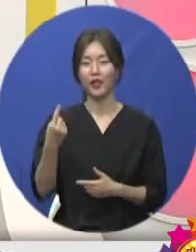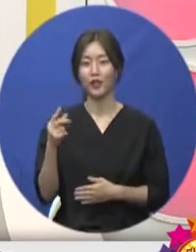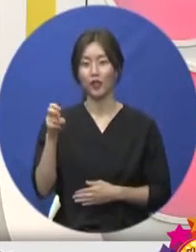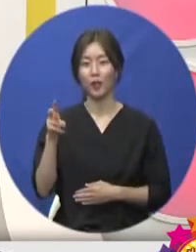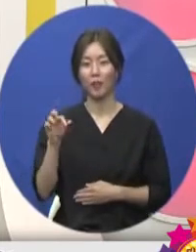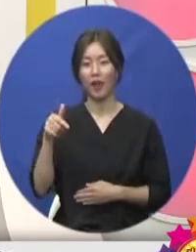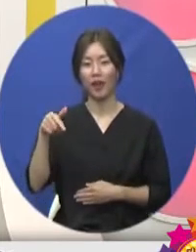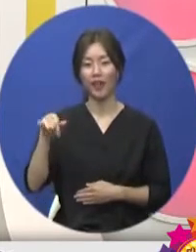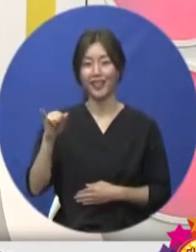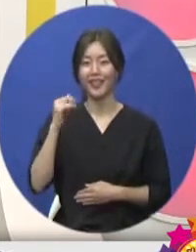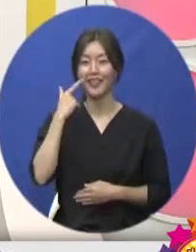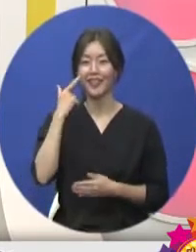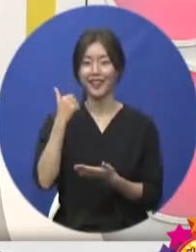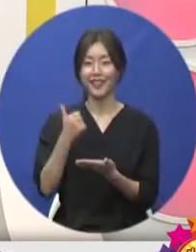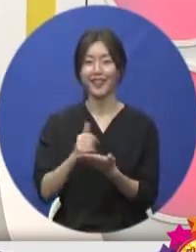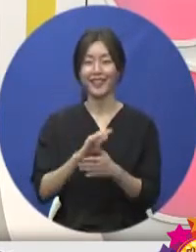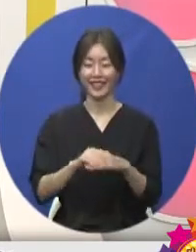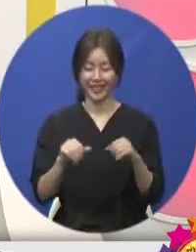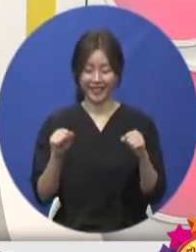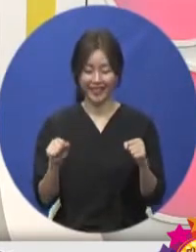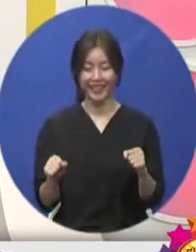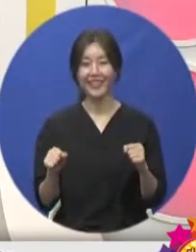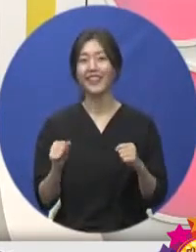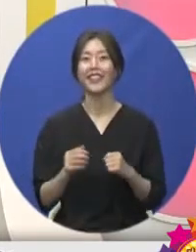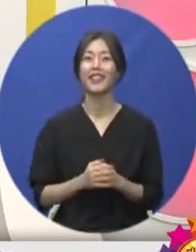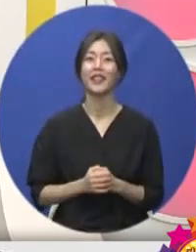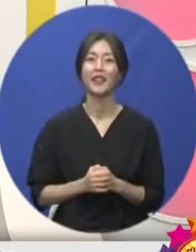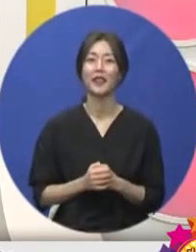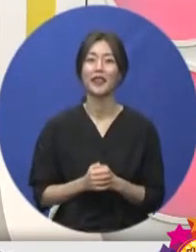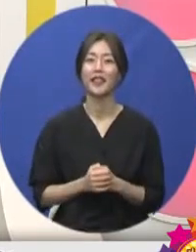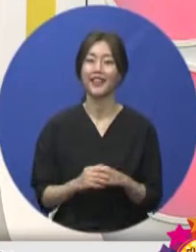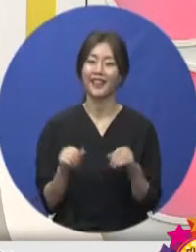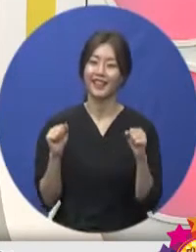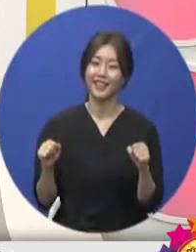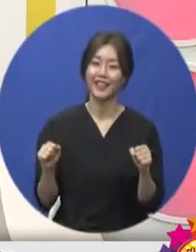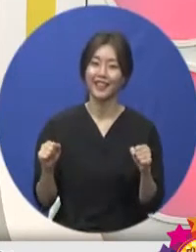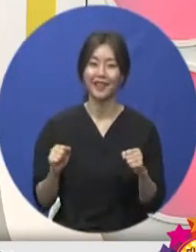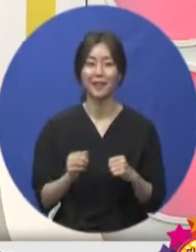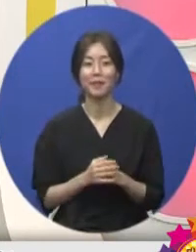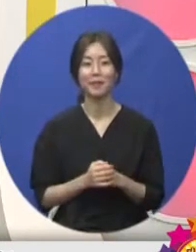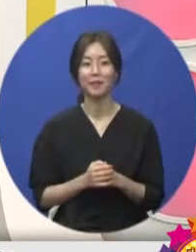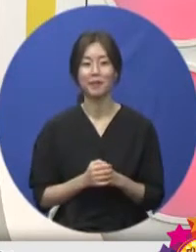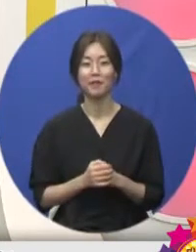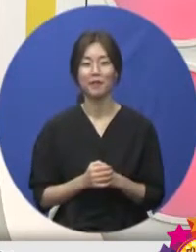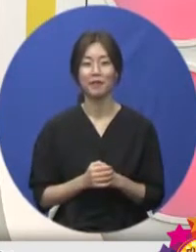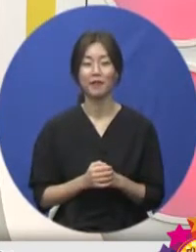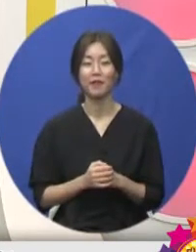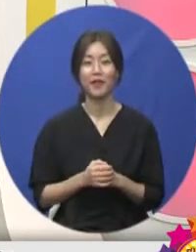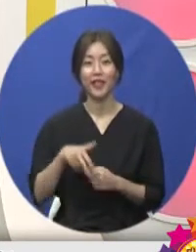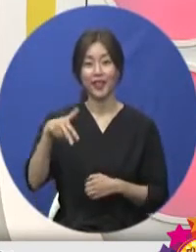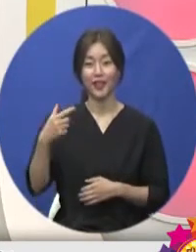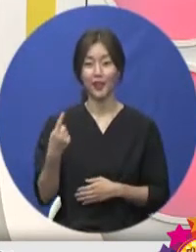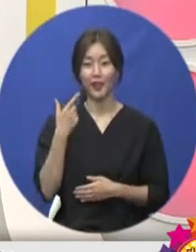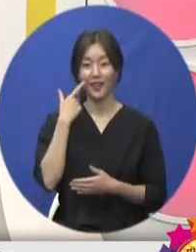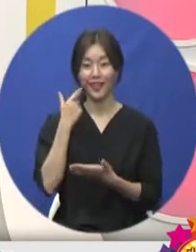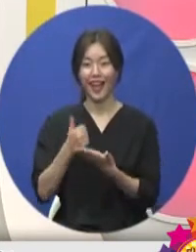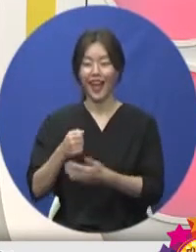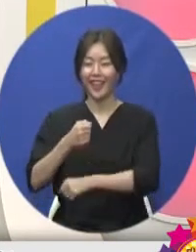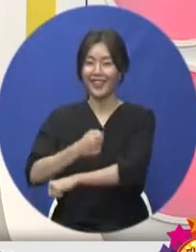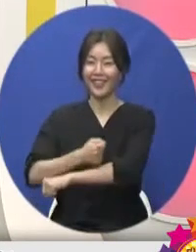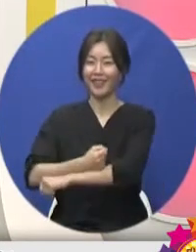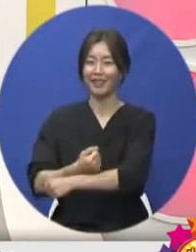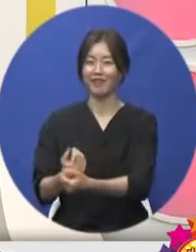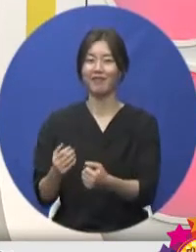조명기 아버님이시다. 아버님 안녕하세요. 예, 안녕하십니까. 예, 우리 조명기님. 예, 수고하십니다.